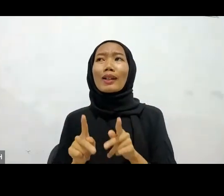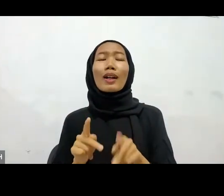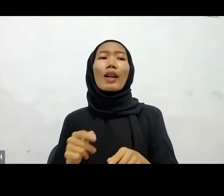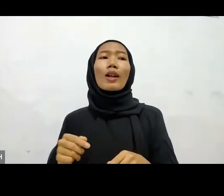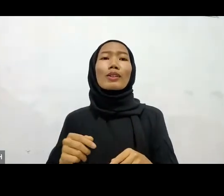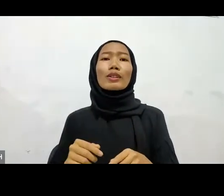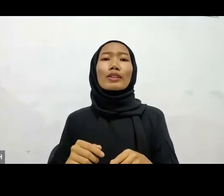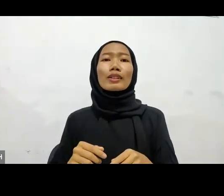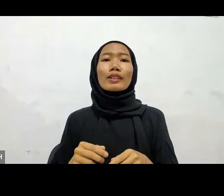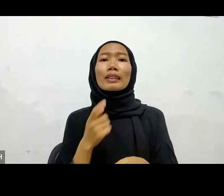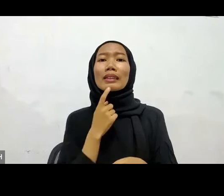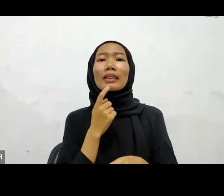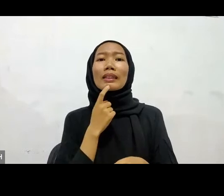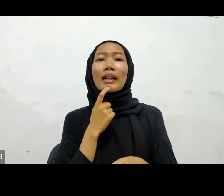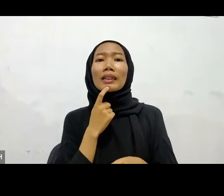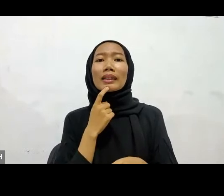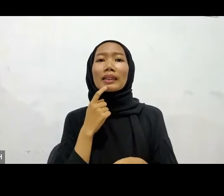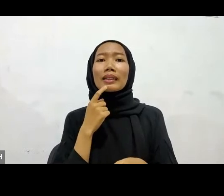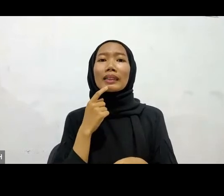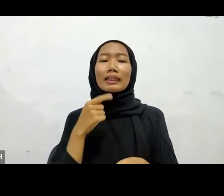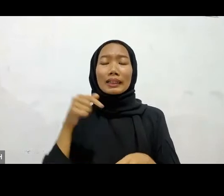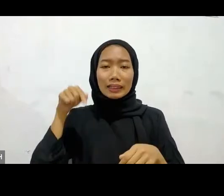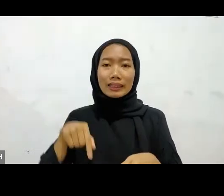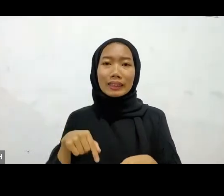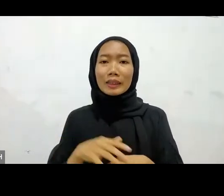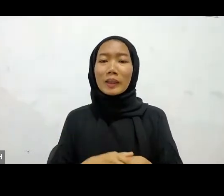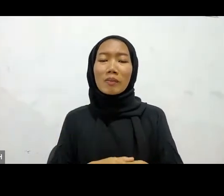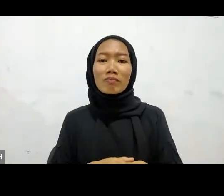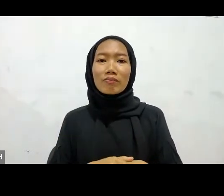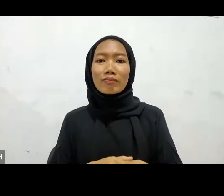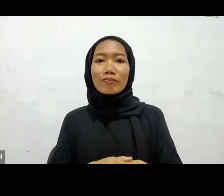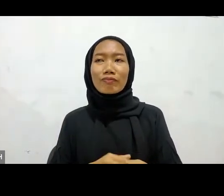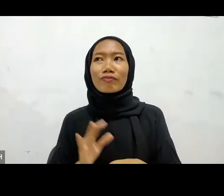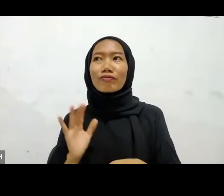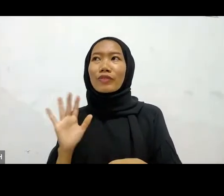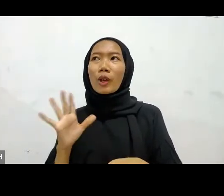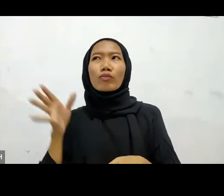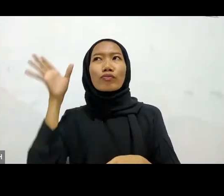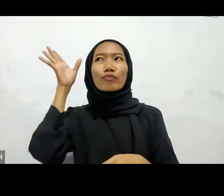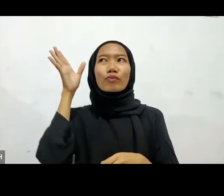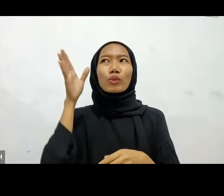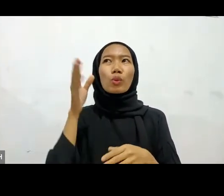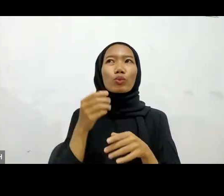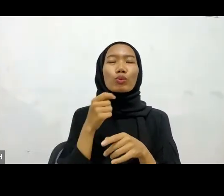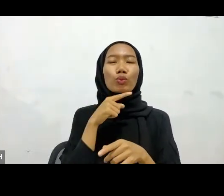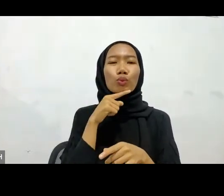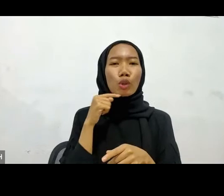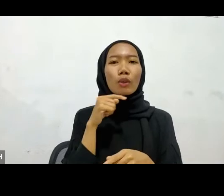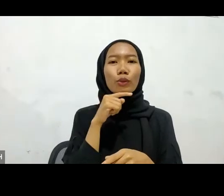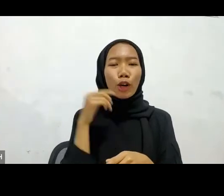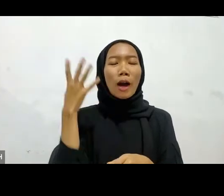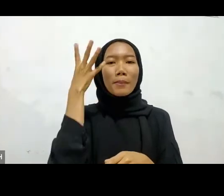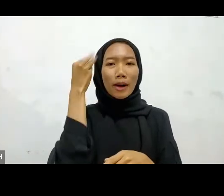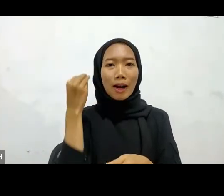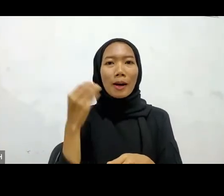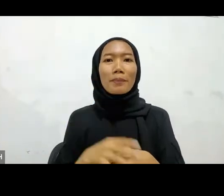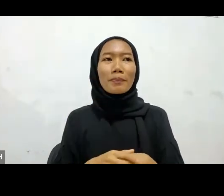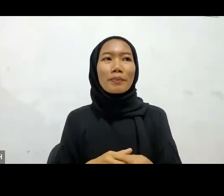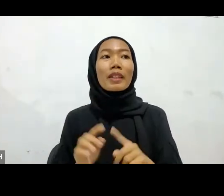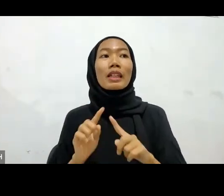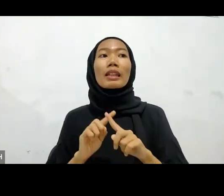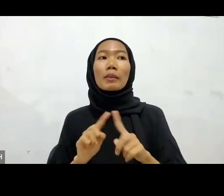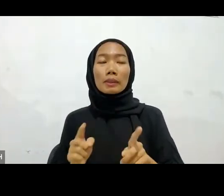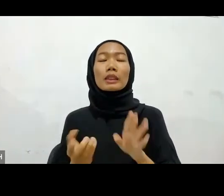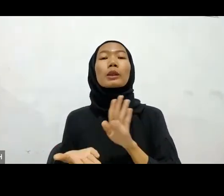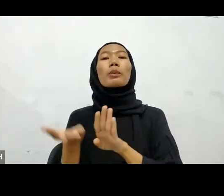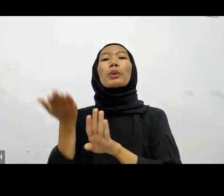saya bersama beberapa rekan dari UGM itu tahun 2020-2021 itu ada melakukan semacam